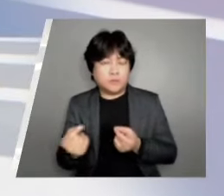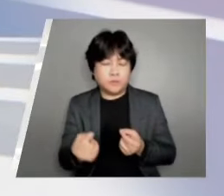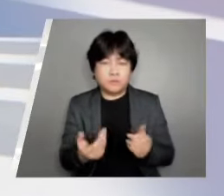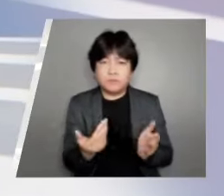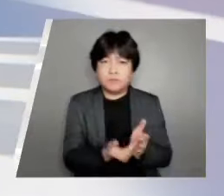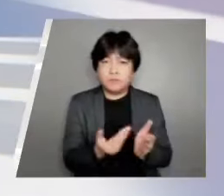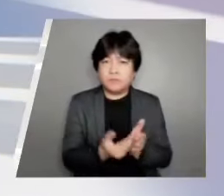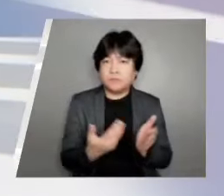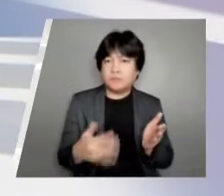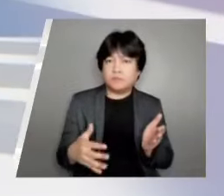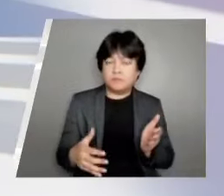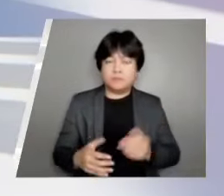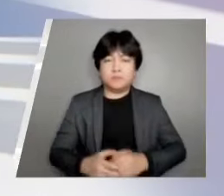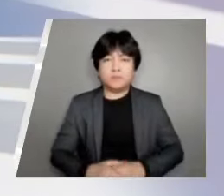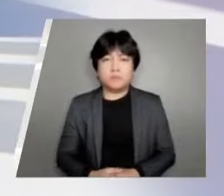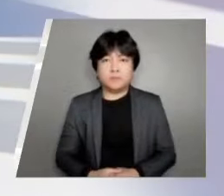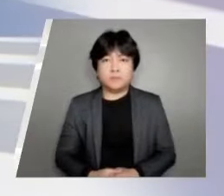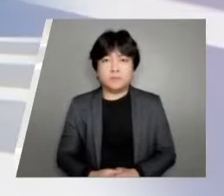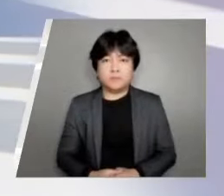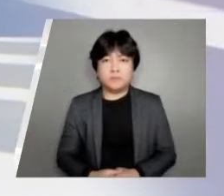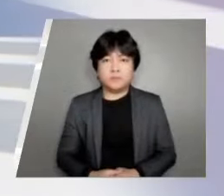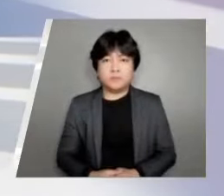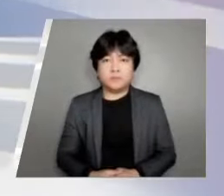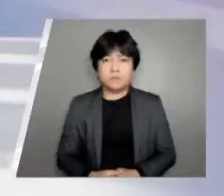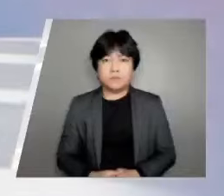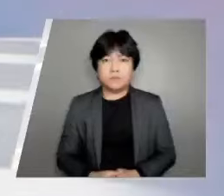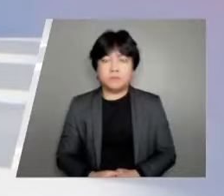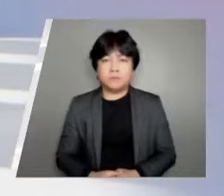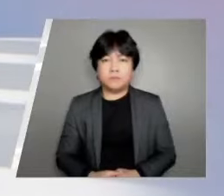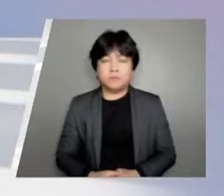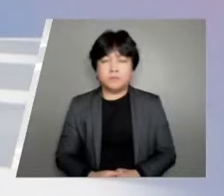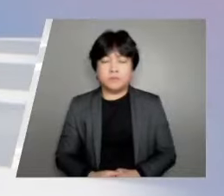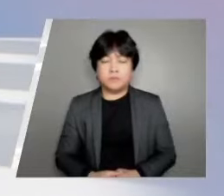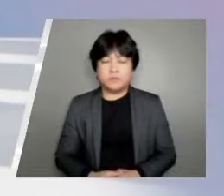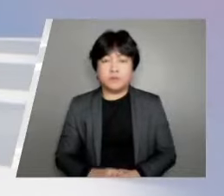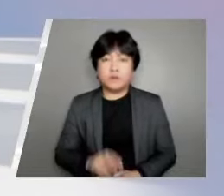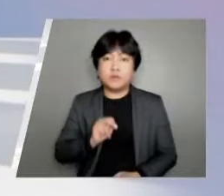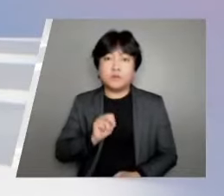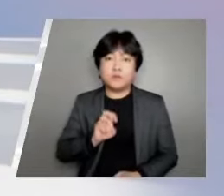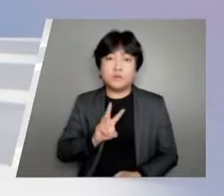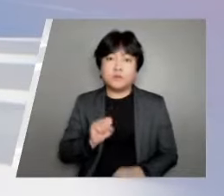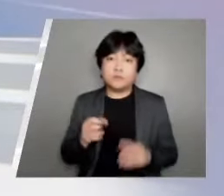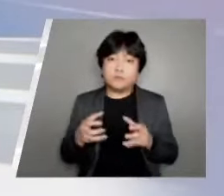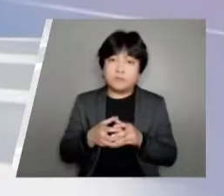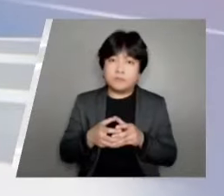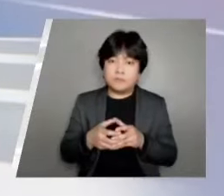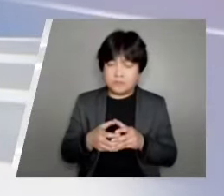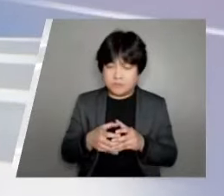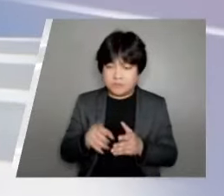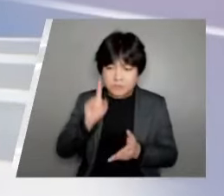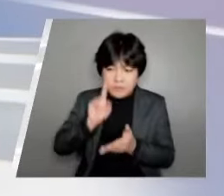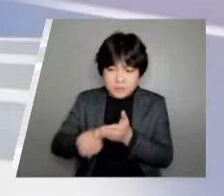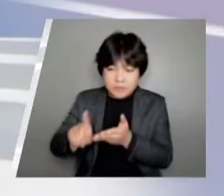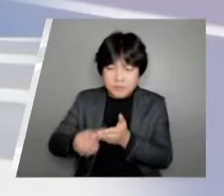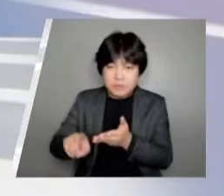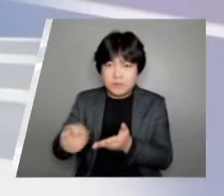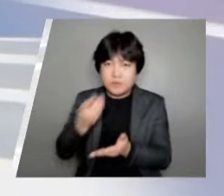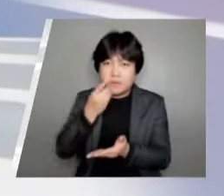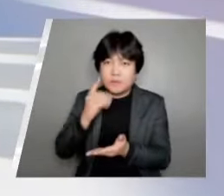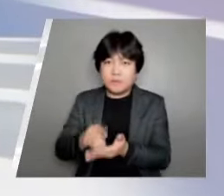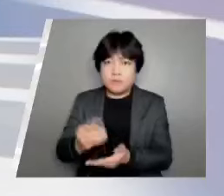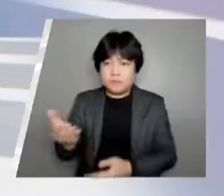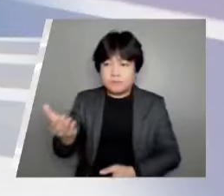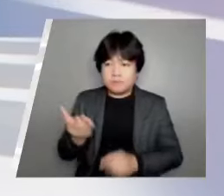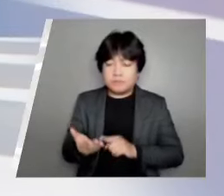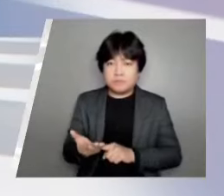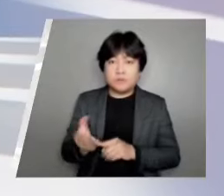para usigin. Nang ipa-authenticate ng GMA Integrated News ang mga dokumento, sinabi ng Office of the ICC